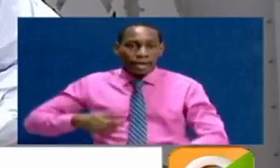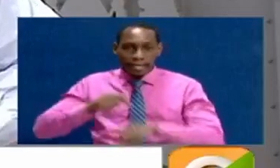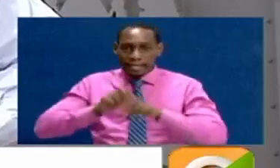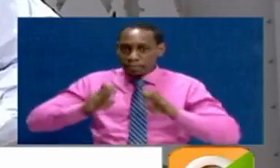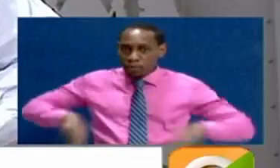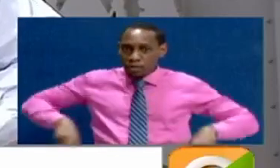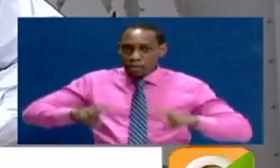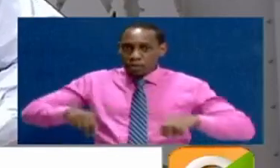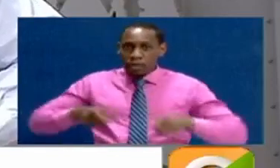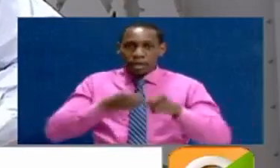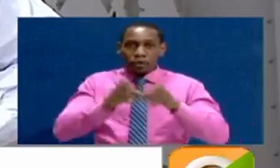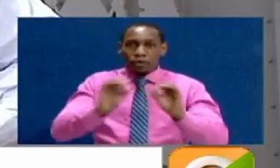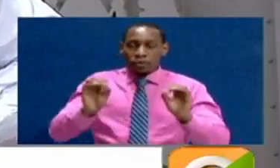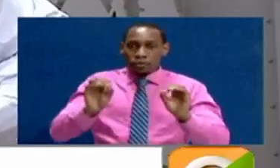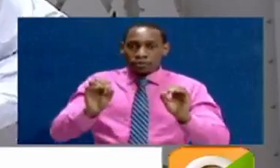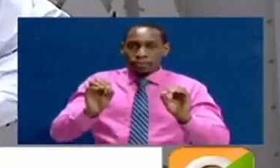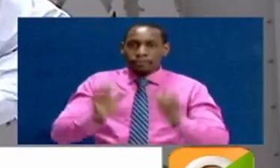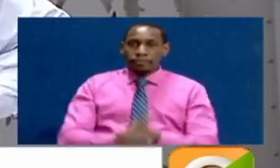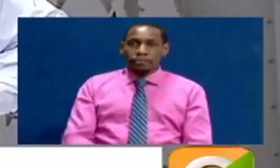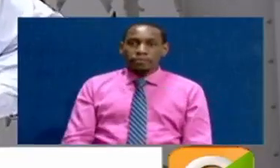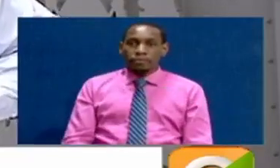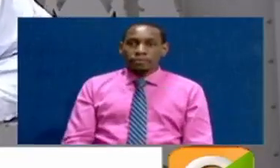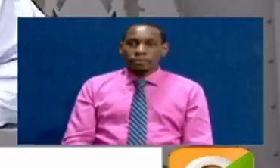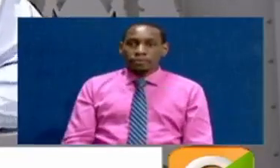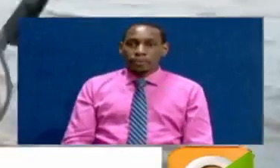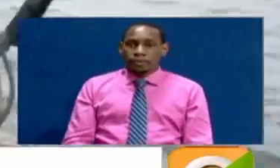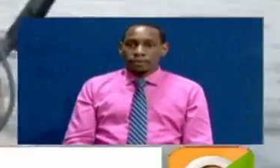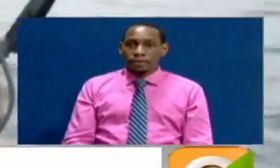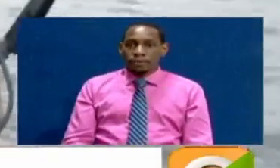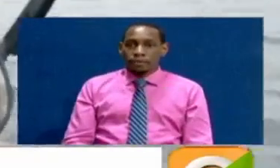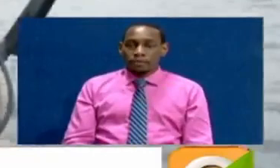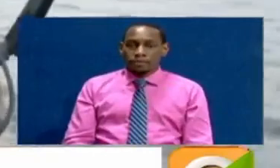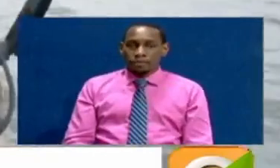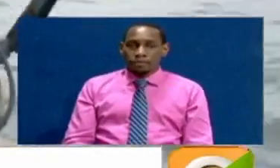hao hawatadhibitiwa. Rahma Rashid anaarifu.